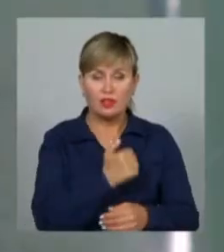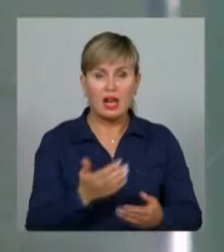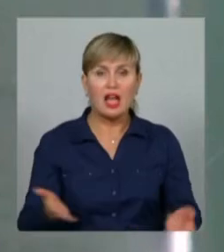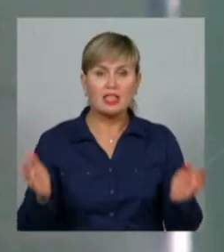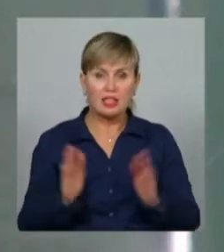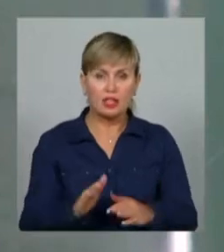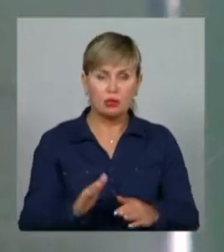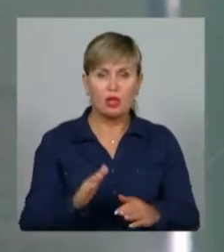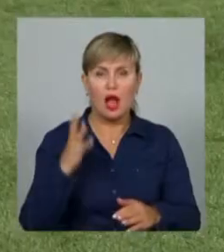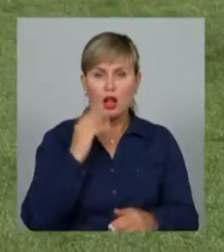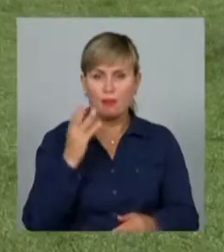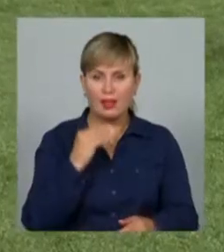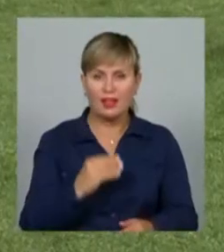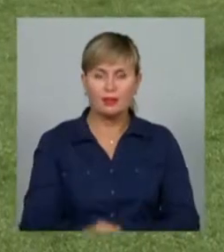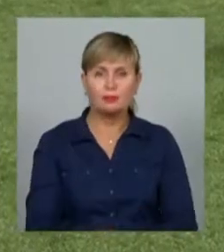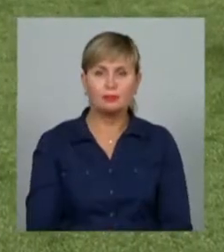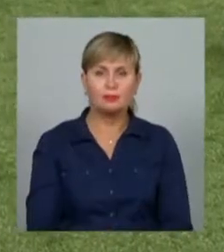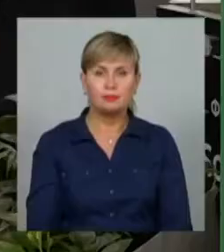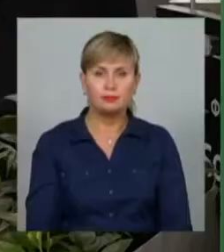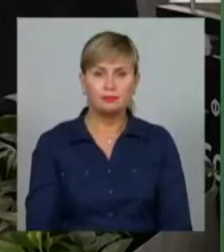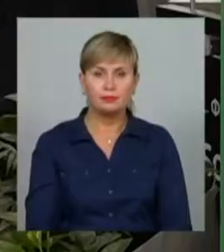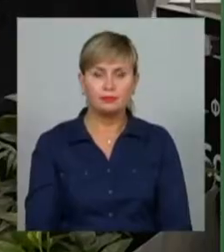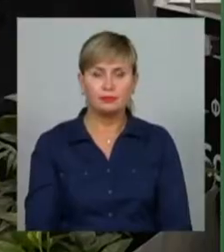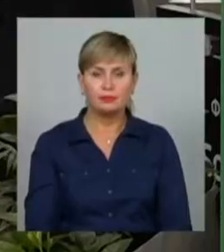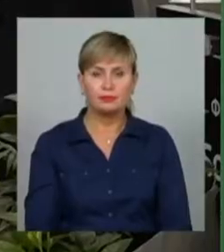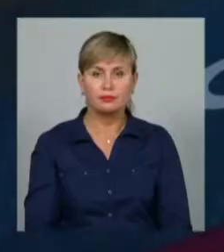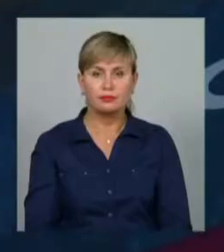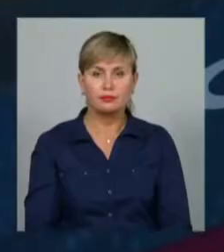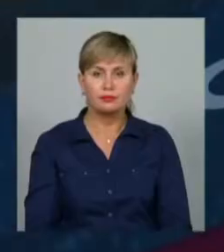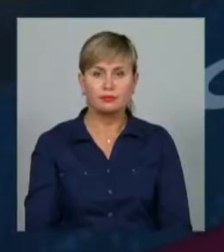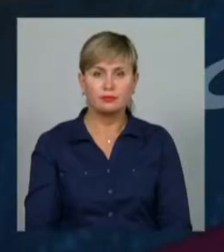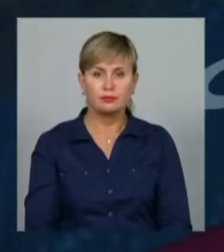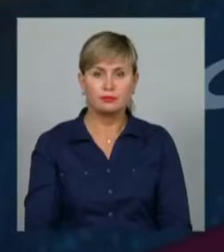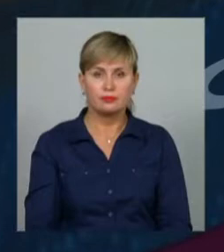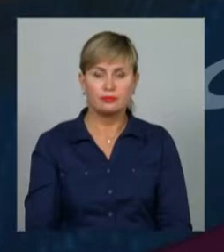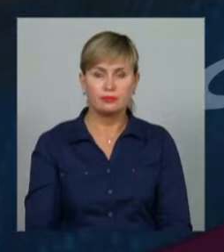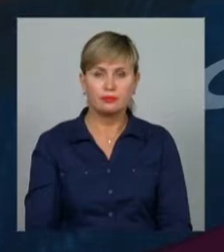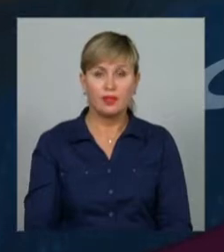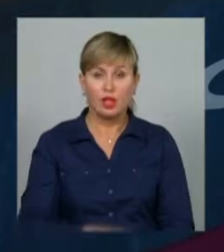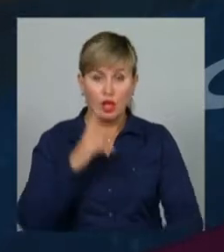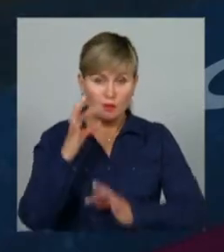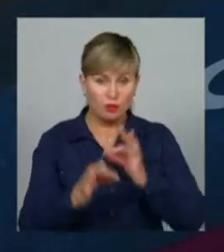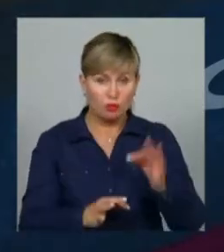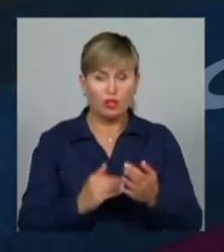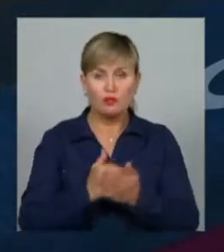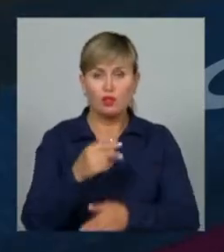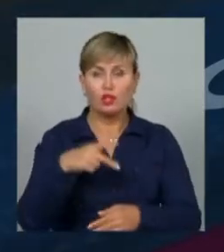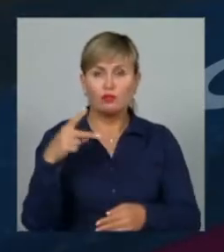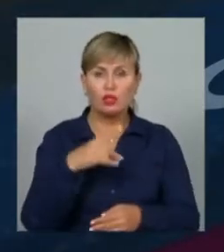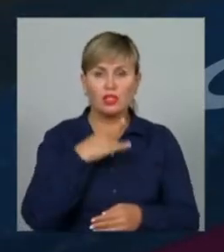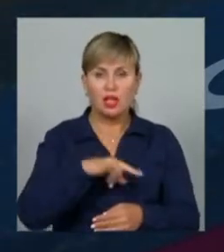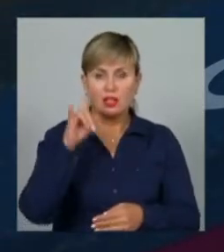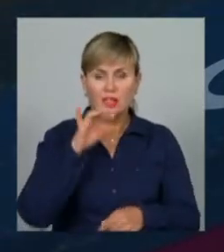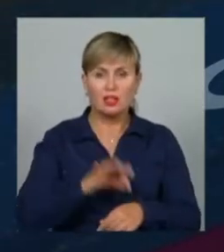остается южная столица. Динара Сабитова, Мейрам Исабеков, телеканал Алматы. За минувшие сутки свыше 2 000